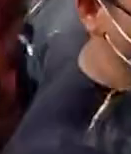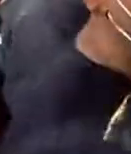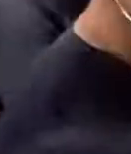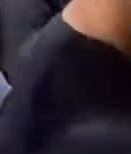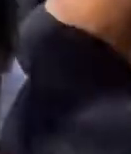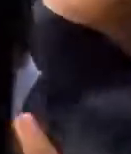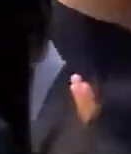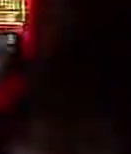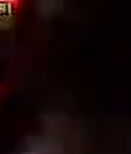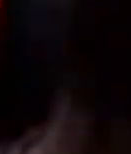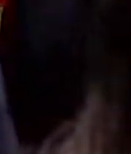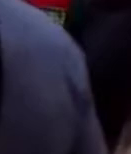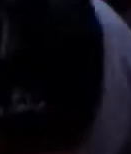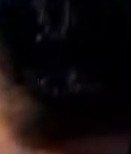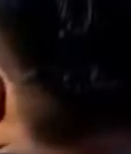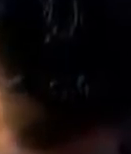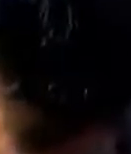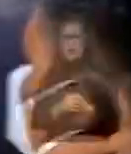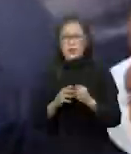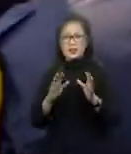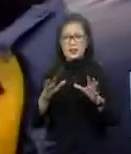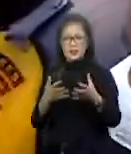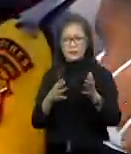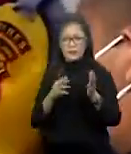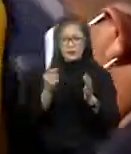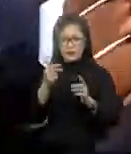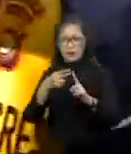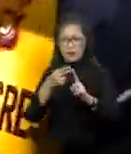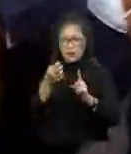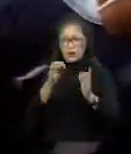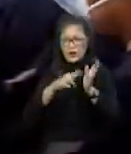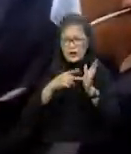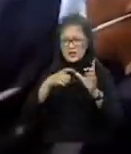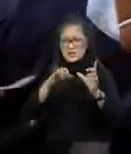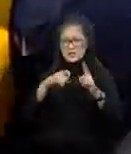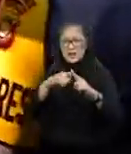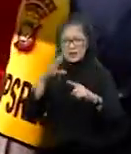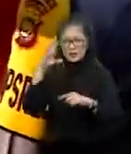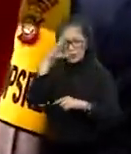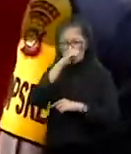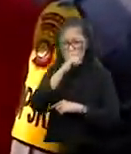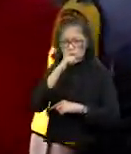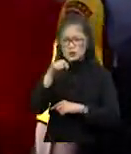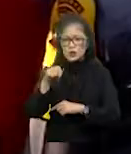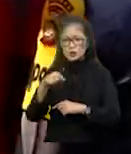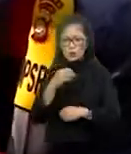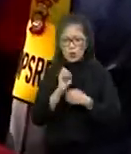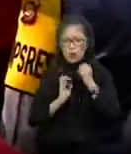pekan. Tim forensik fokus pada luka-luka yang menurut dugaan keluarga bukan luka tembak.